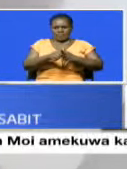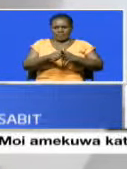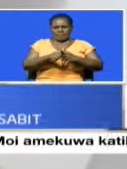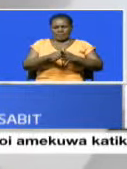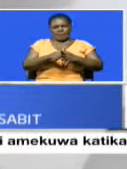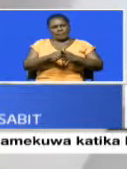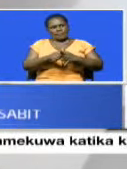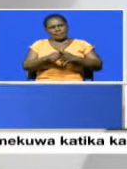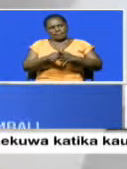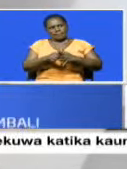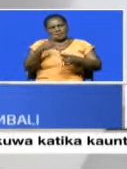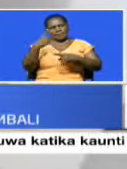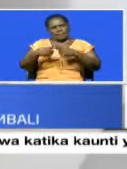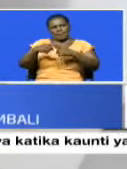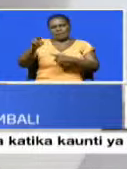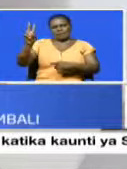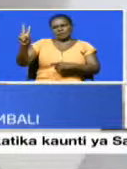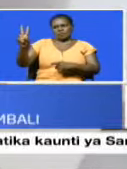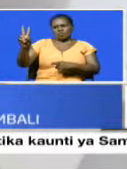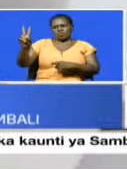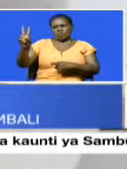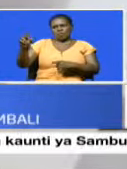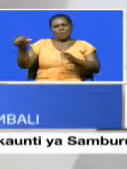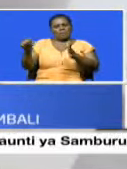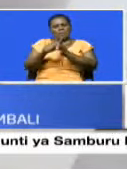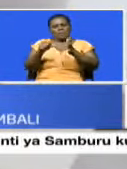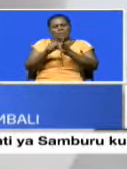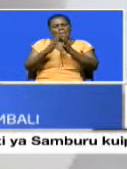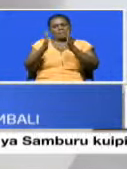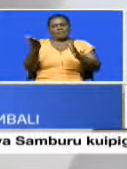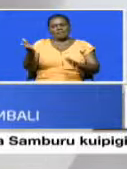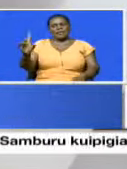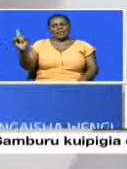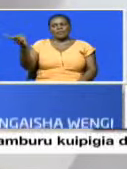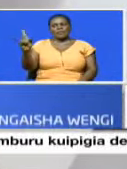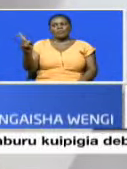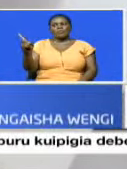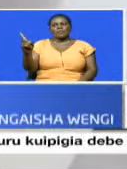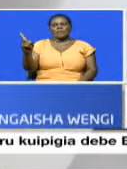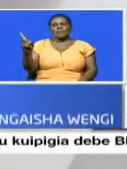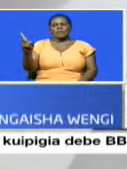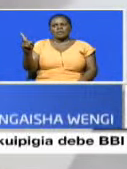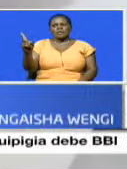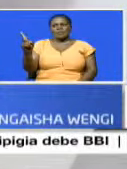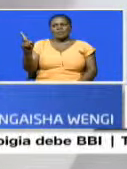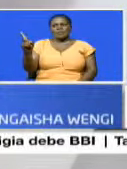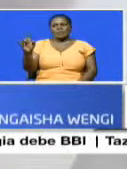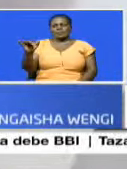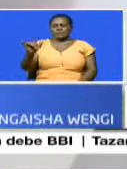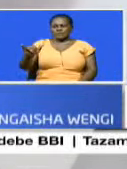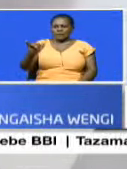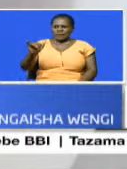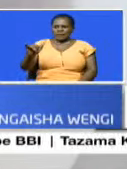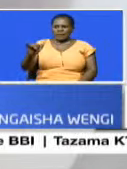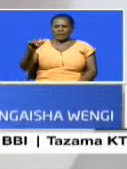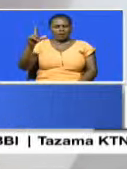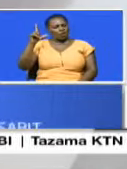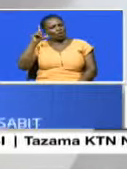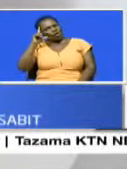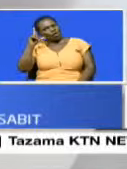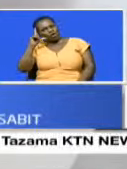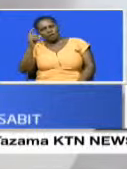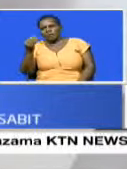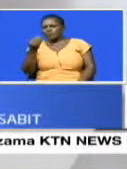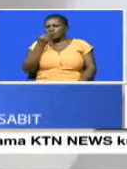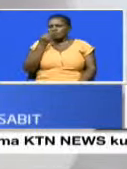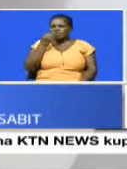muda makambili na nimebata shida kubwa sana kwa Nairobi. Na kukaa kwa lodge na kukula